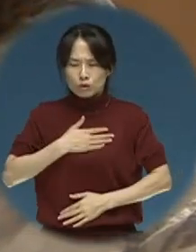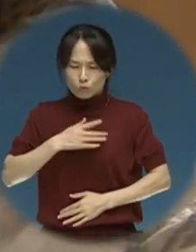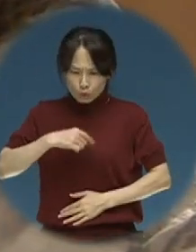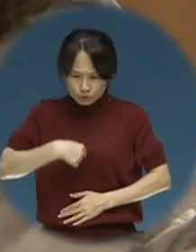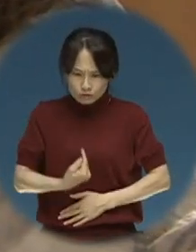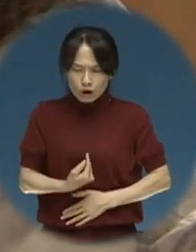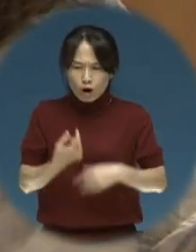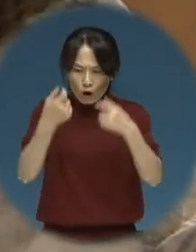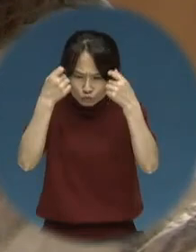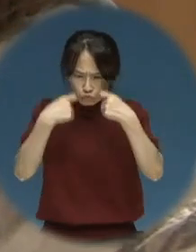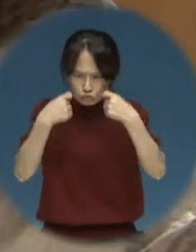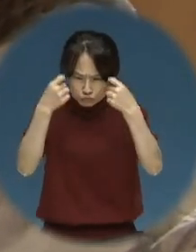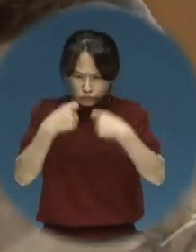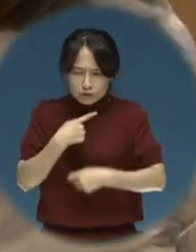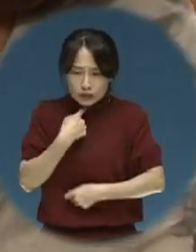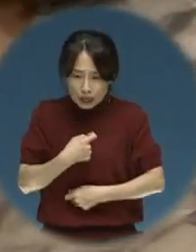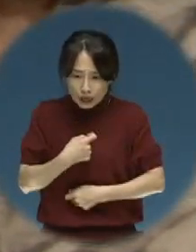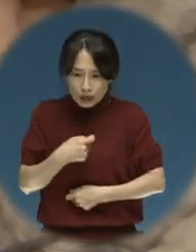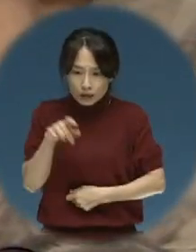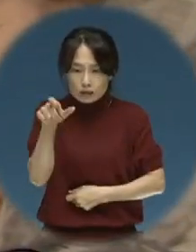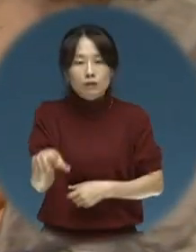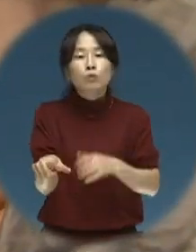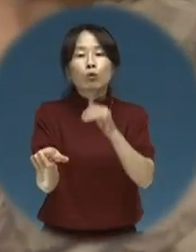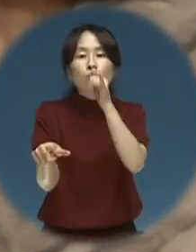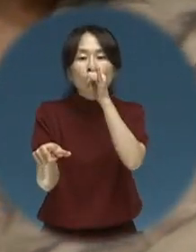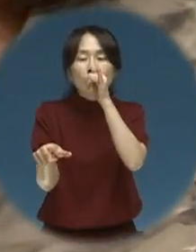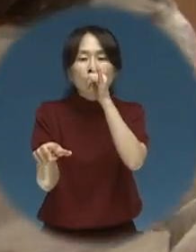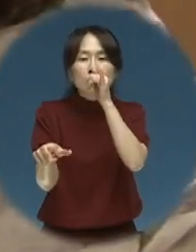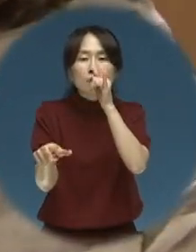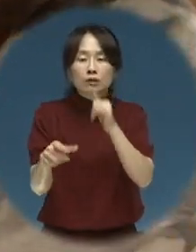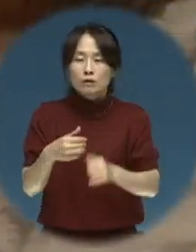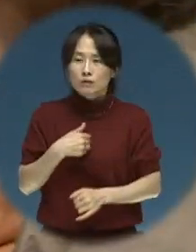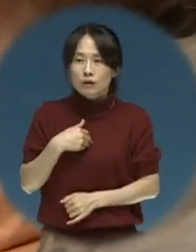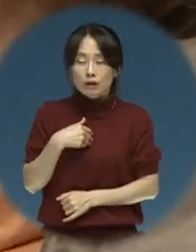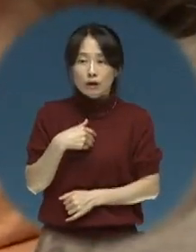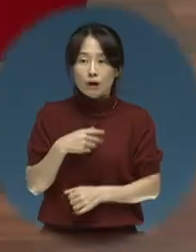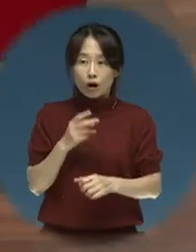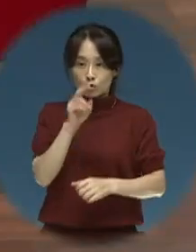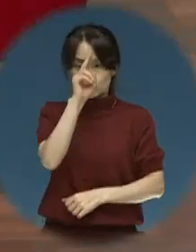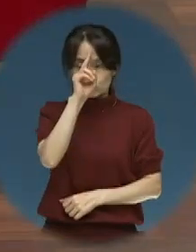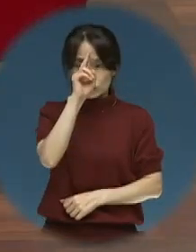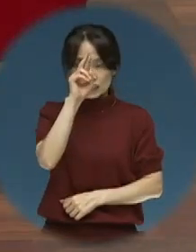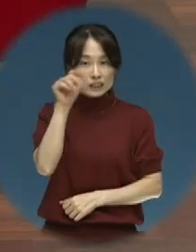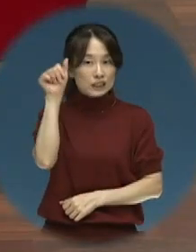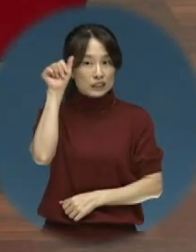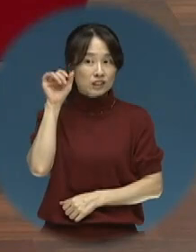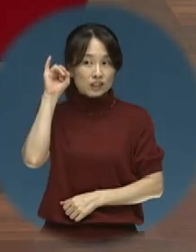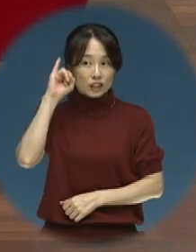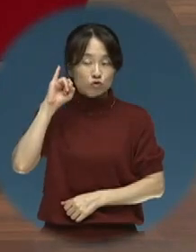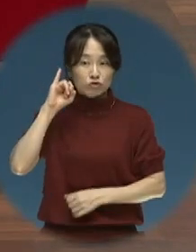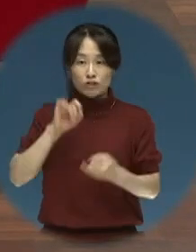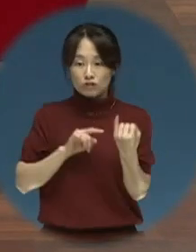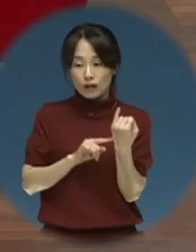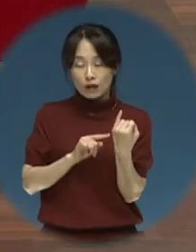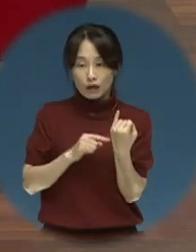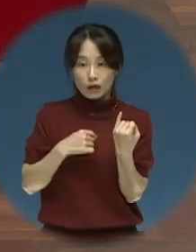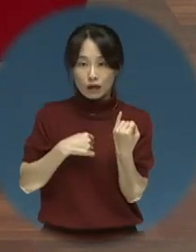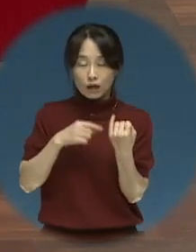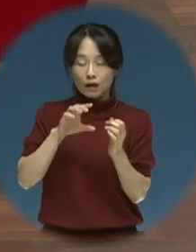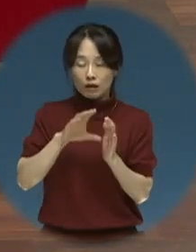울었다. 진짜요? 예. 네. 그러니까 그때 제가 이제 사춘기잖아요. 예. 중학교 2학년 이제.